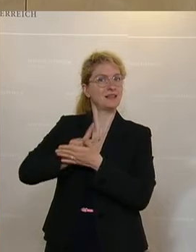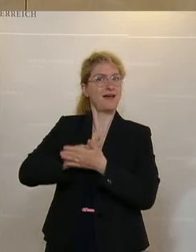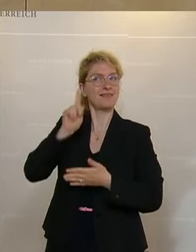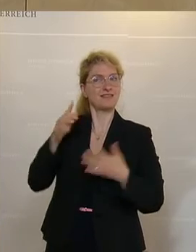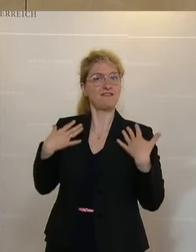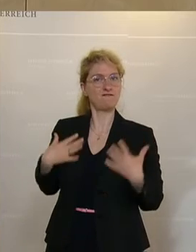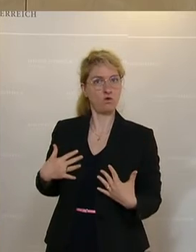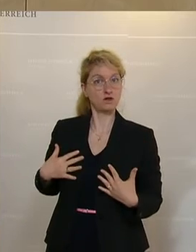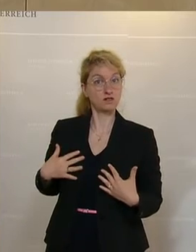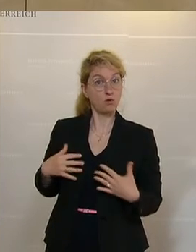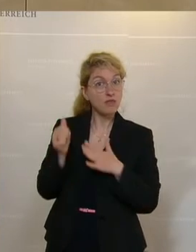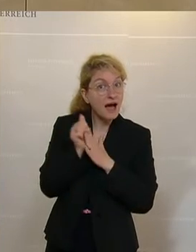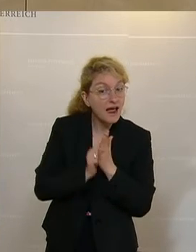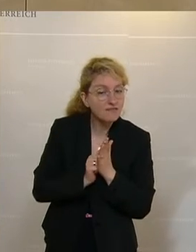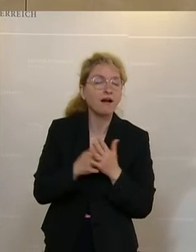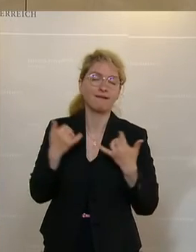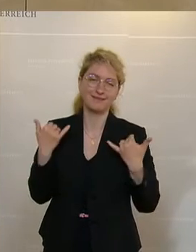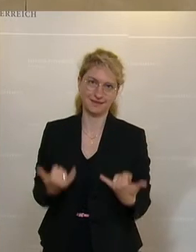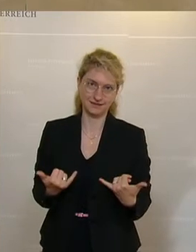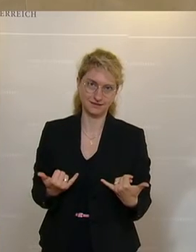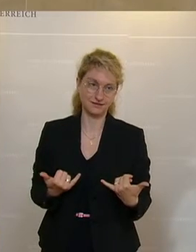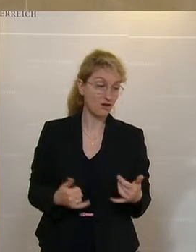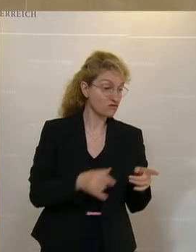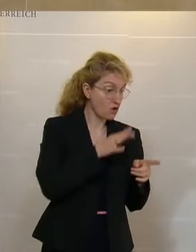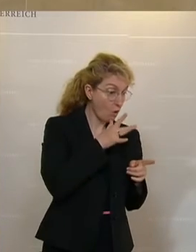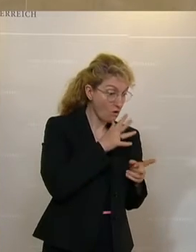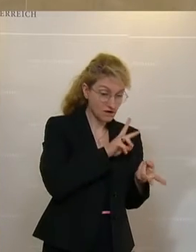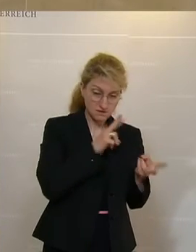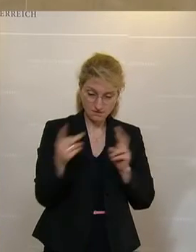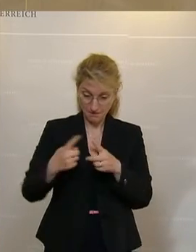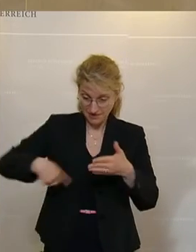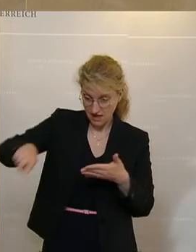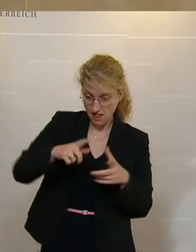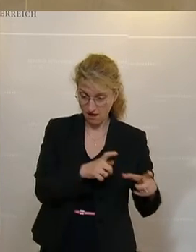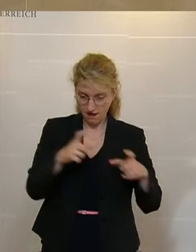Und der beginnt jetzt. Vom Hof auf den Teller mit aller